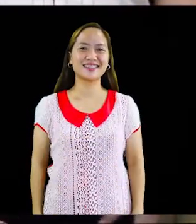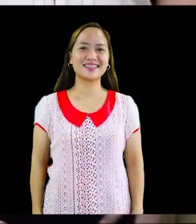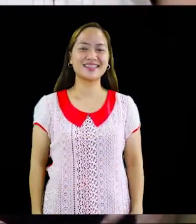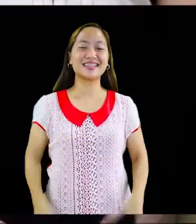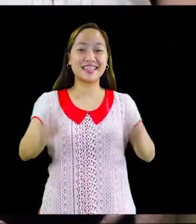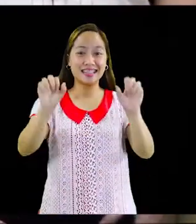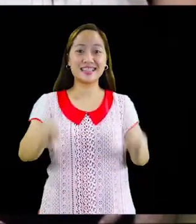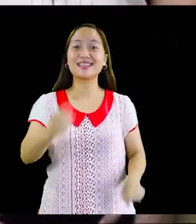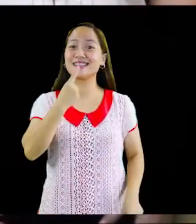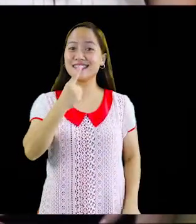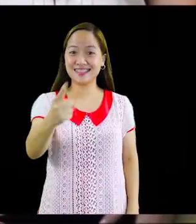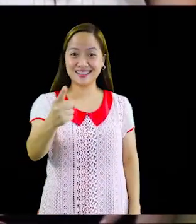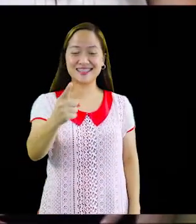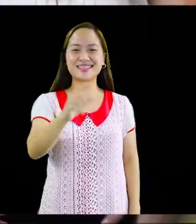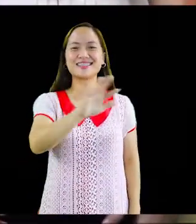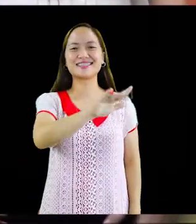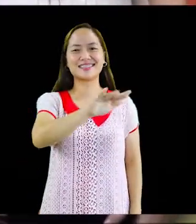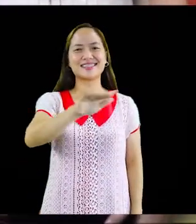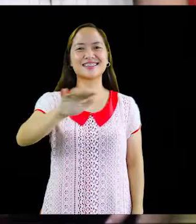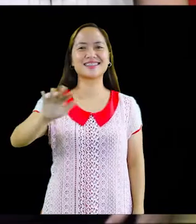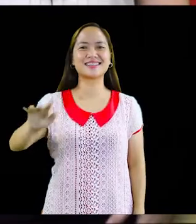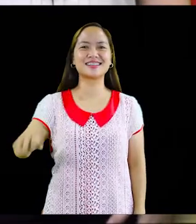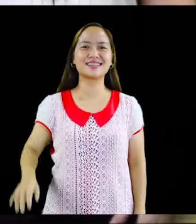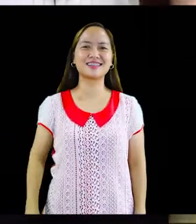bala mahambal?